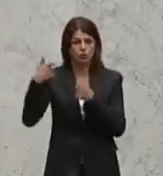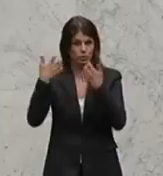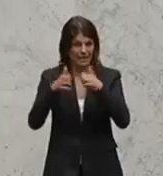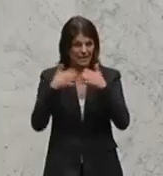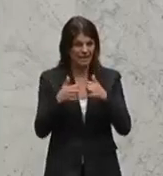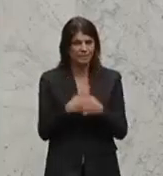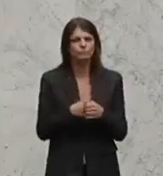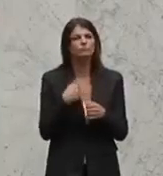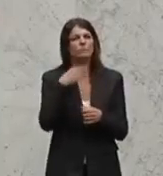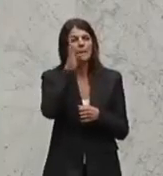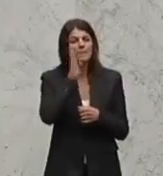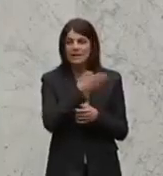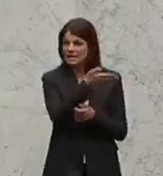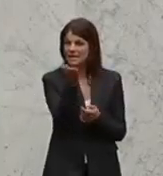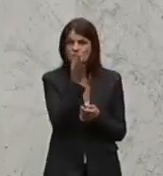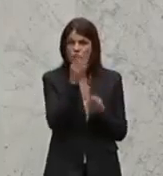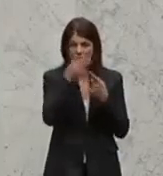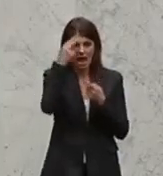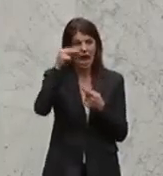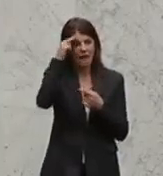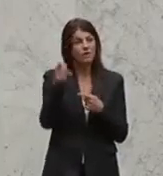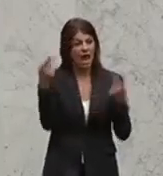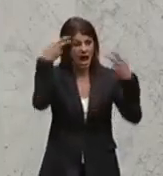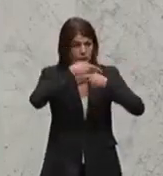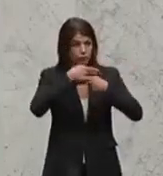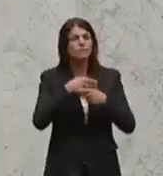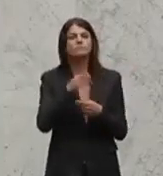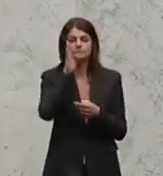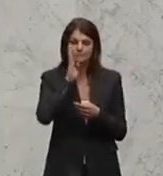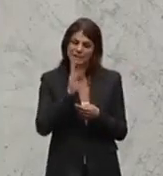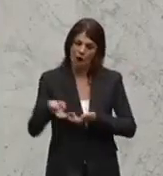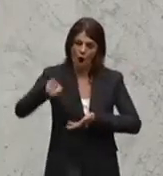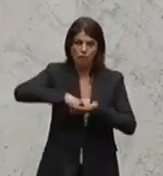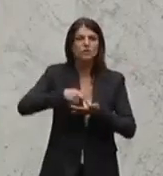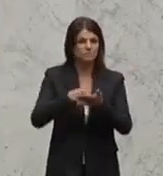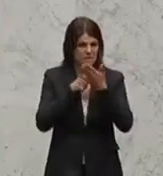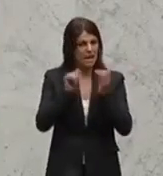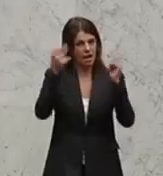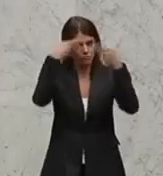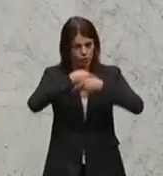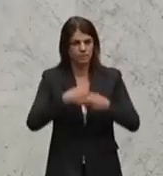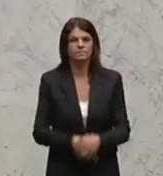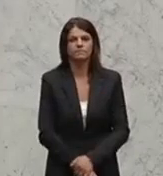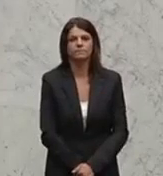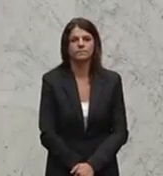Ausschussberichtes. Und ich bitte jene Damen und Herren, die hier für die Zustimmung erteilen, um ein bejahendes Zeichen.